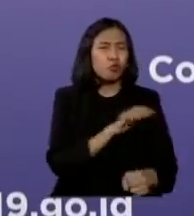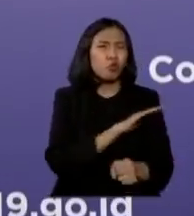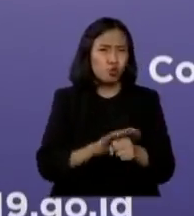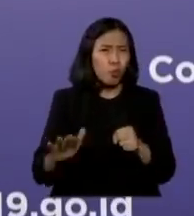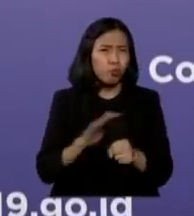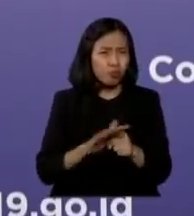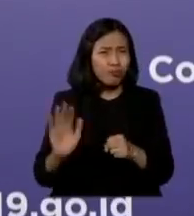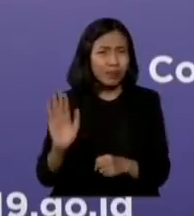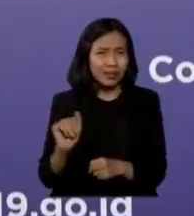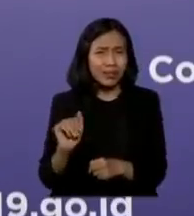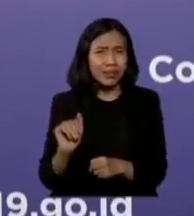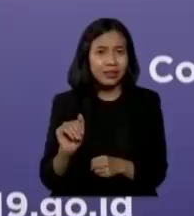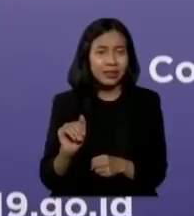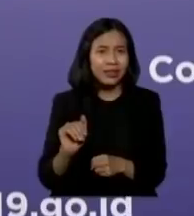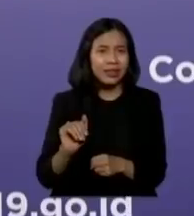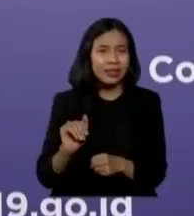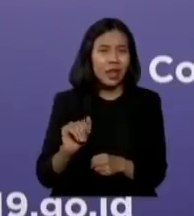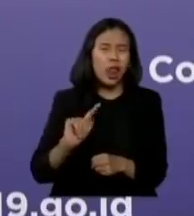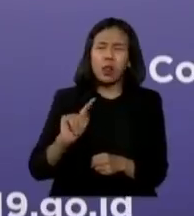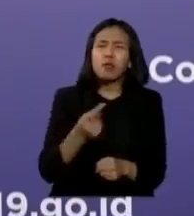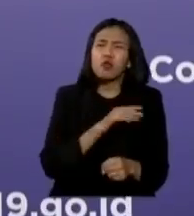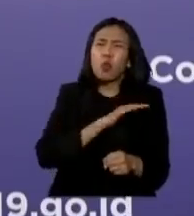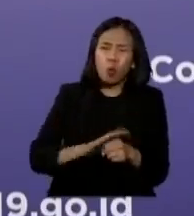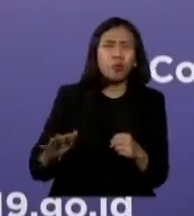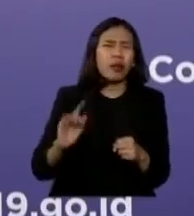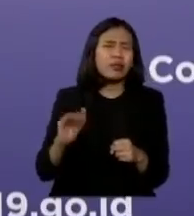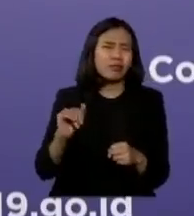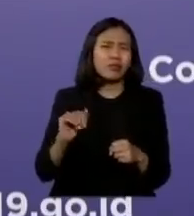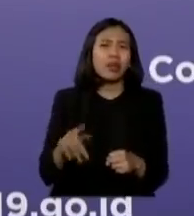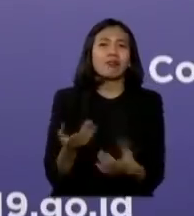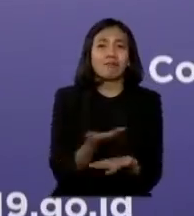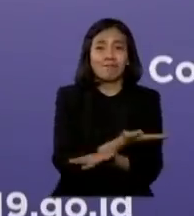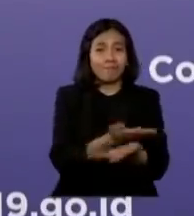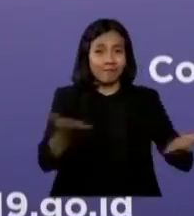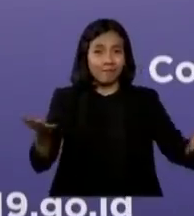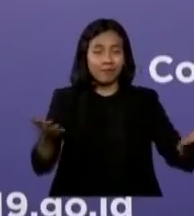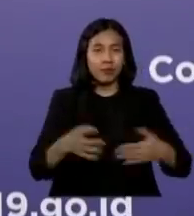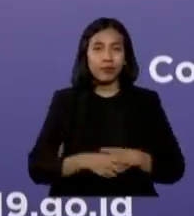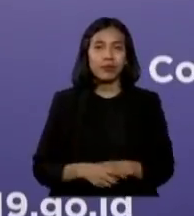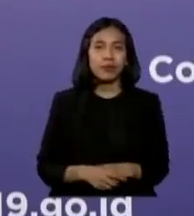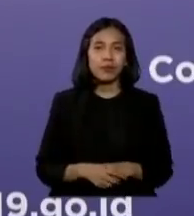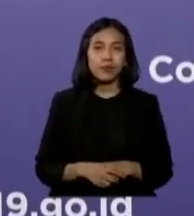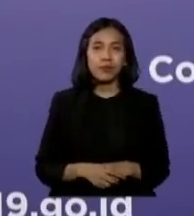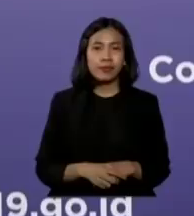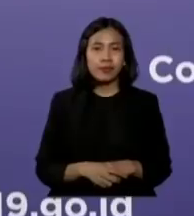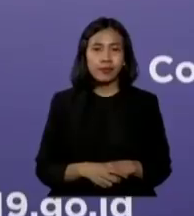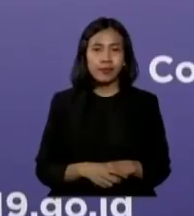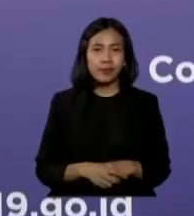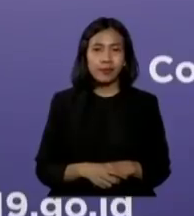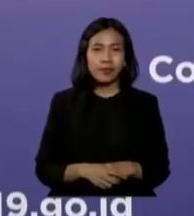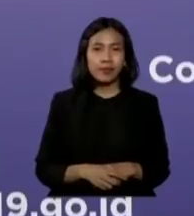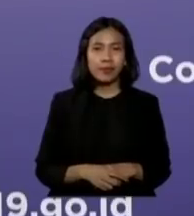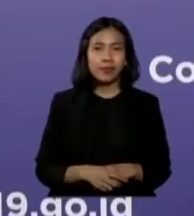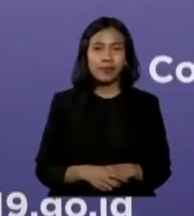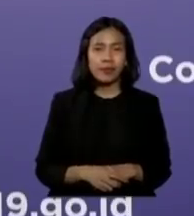lebih dari cukup Menurut kami Oleh karena itu sudah sekalian kita tidak